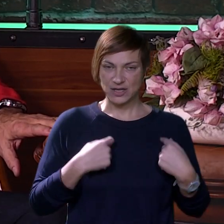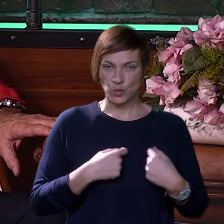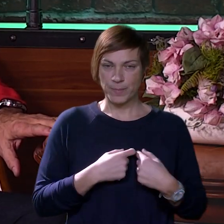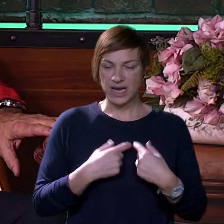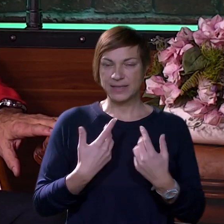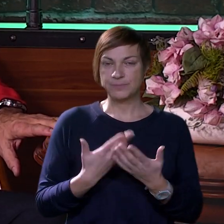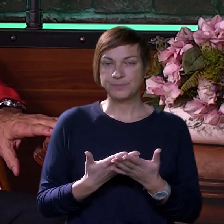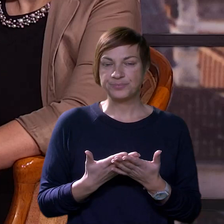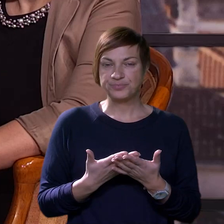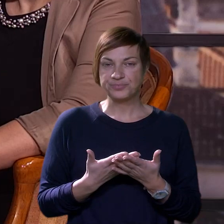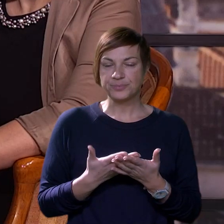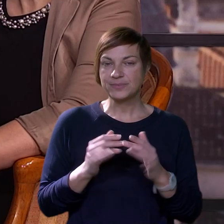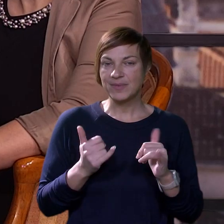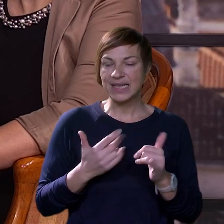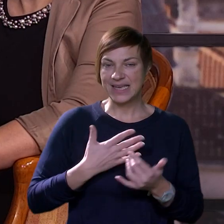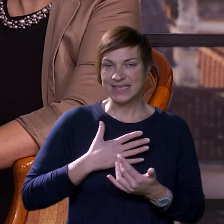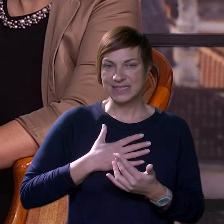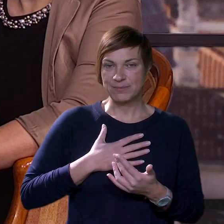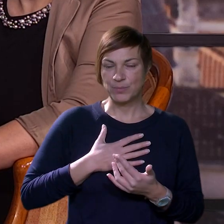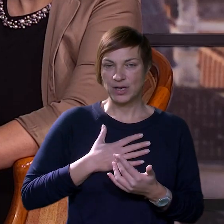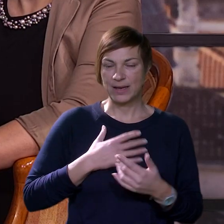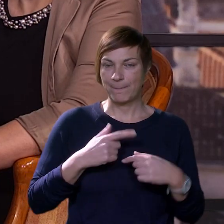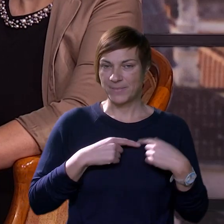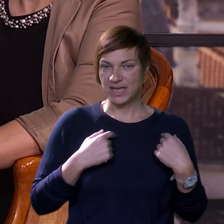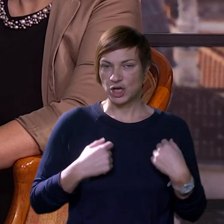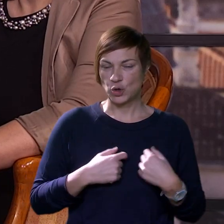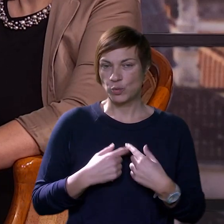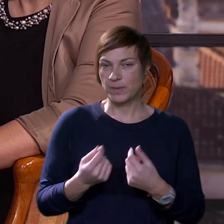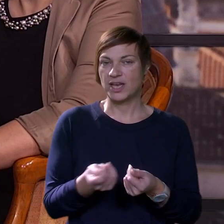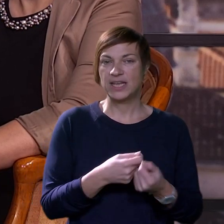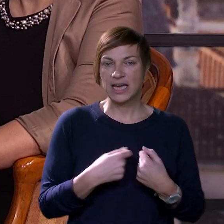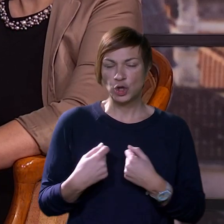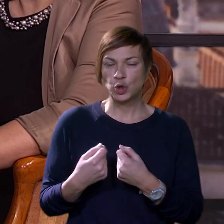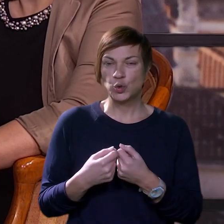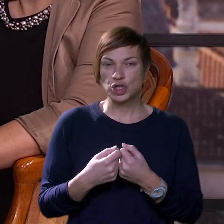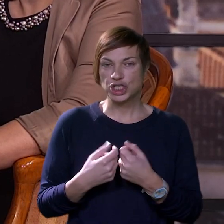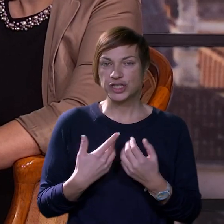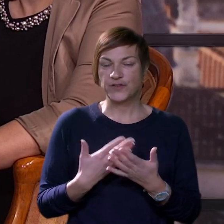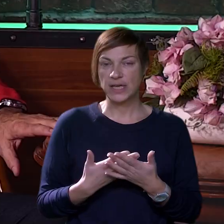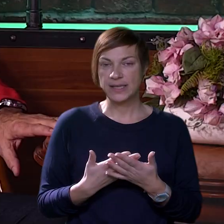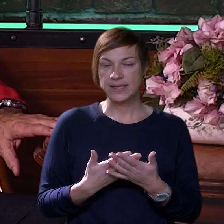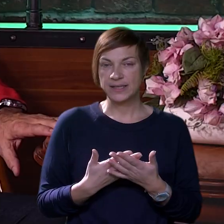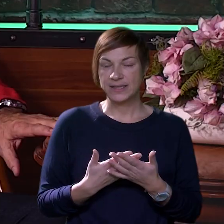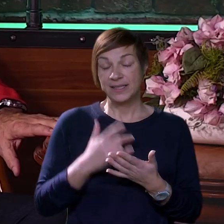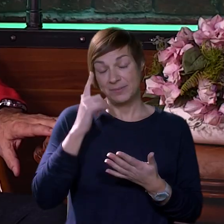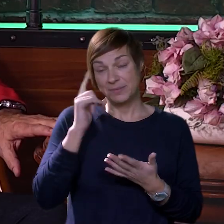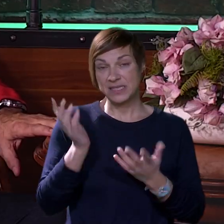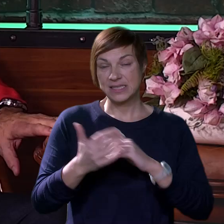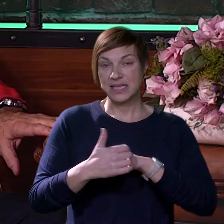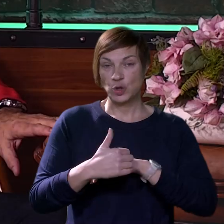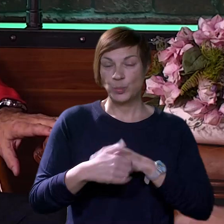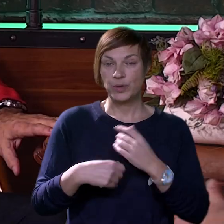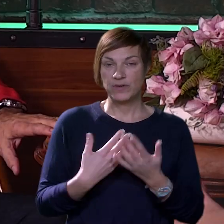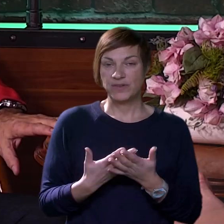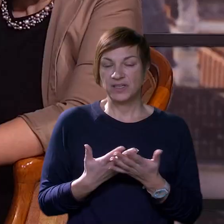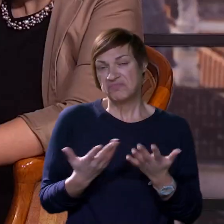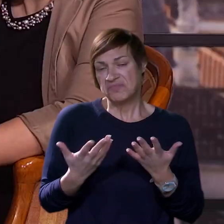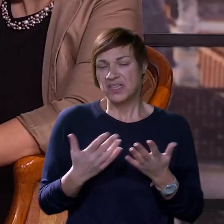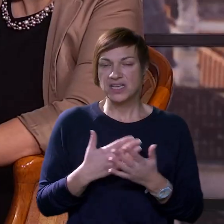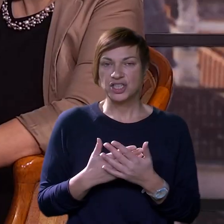humanosti. Jesmo li mi humani kao društvo? Jeste u Dubrovniku ili u